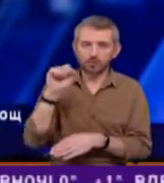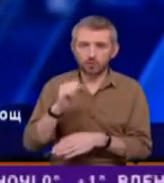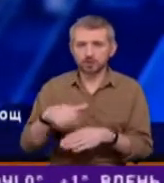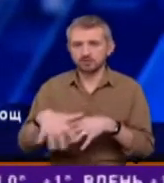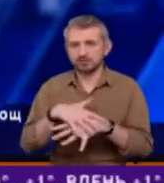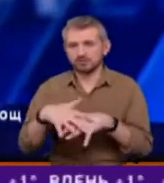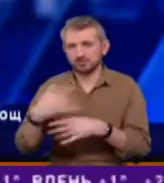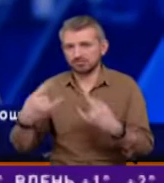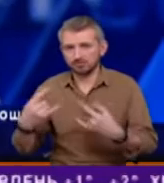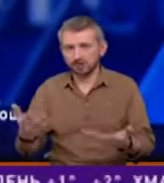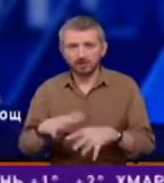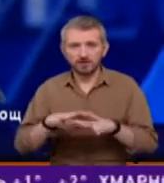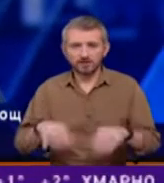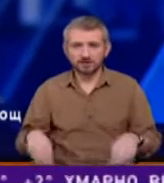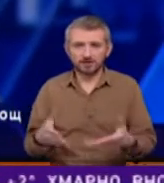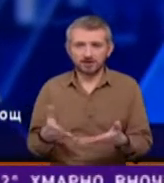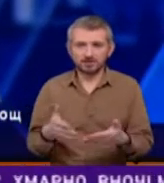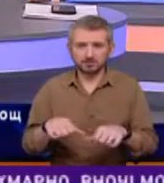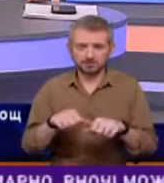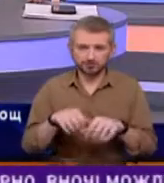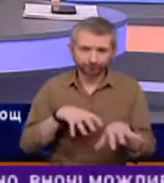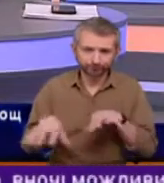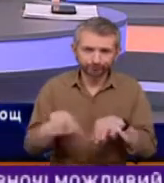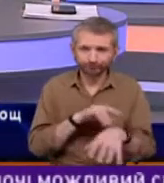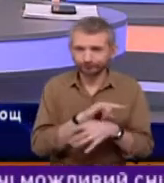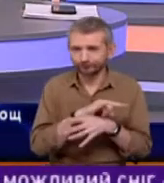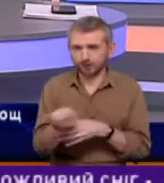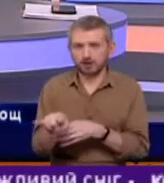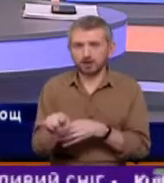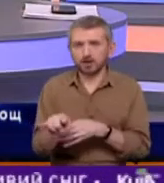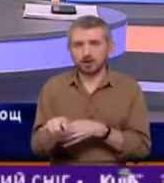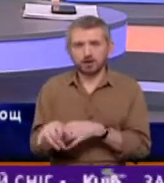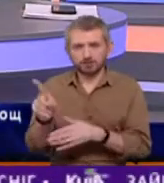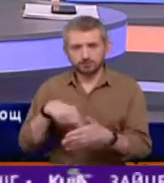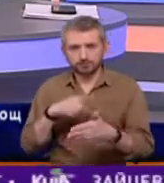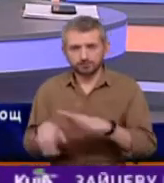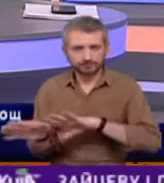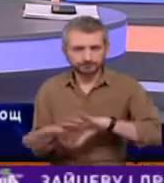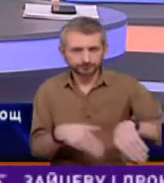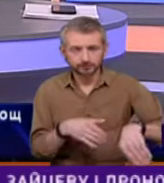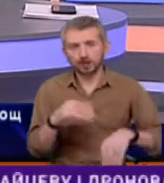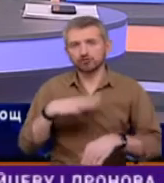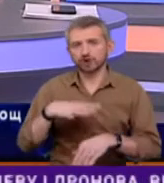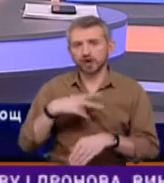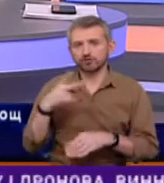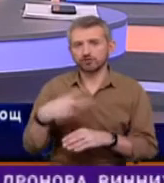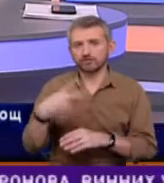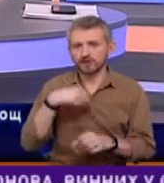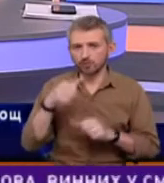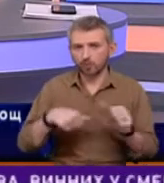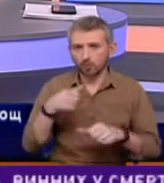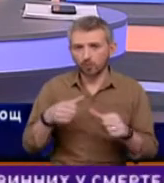Все. Розвод в наперстки. Перегорнути, поставити хрестик і чекати 2020